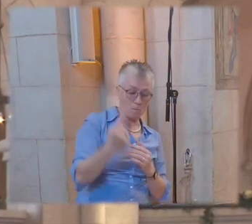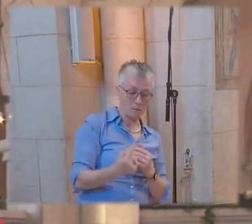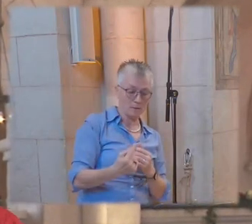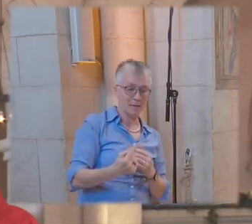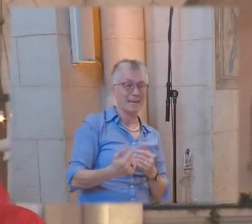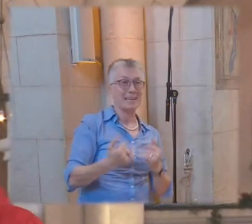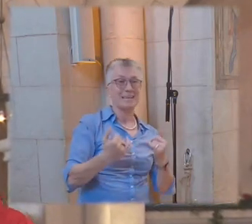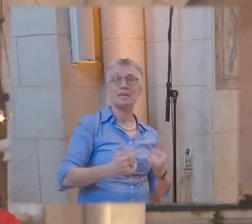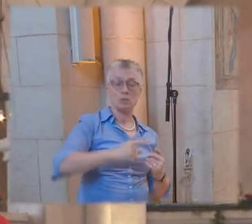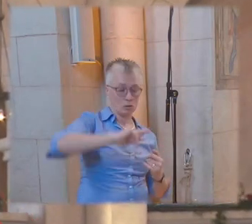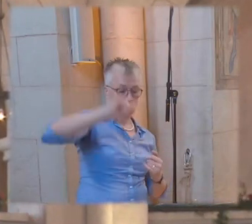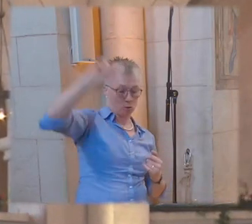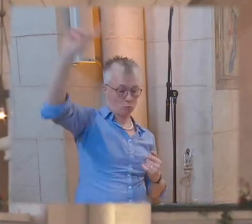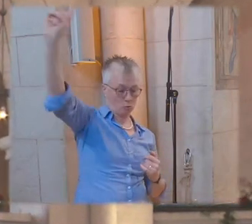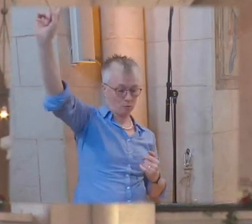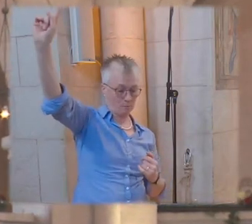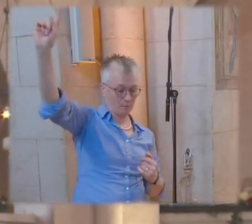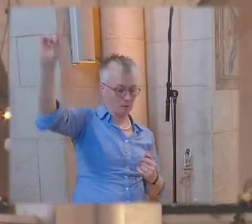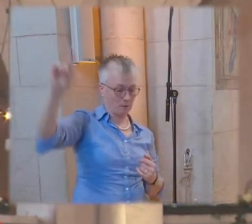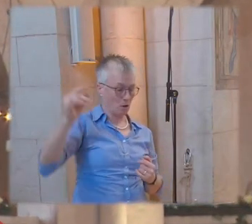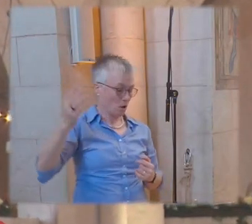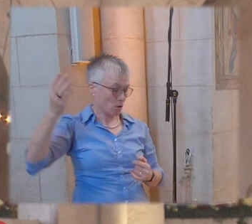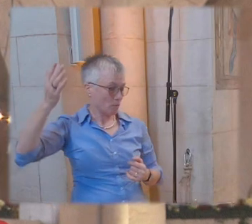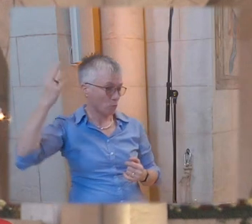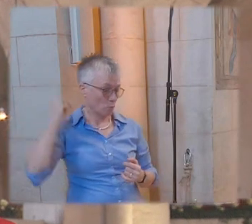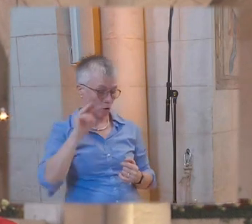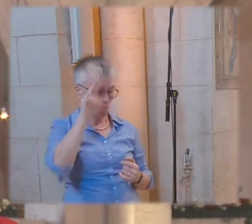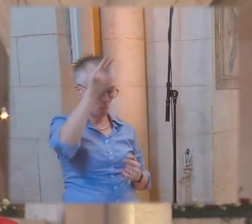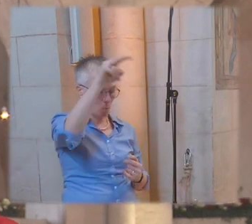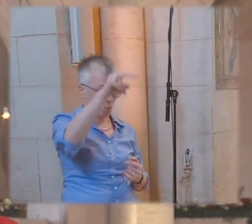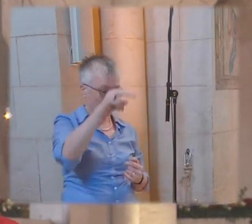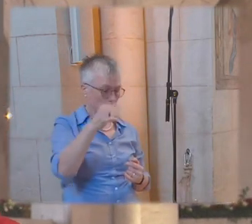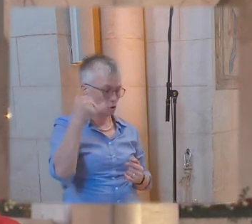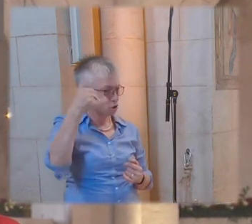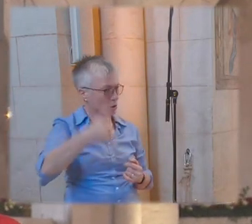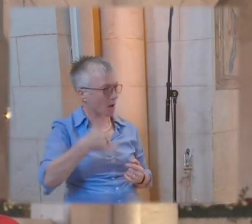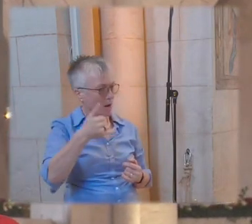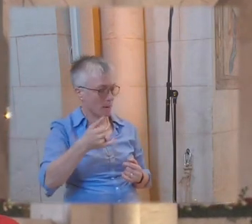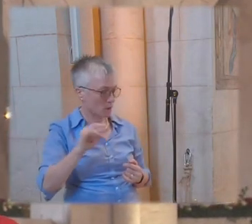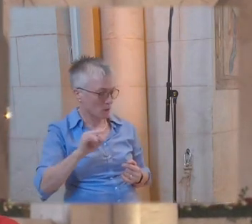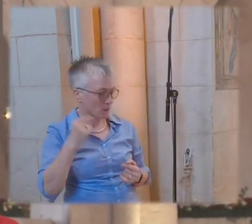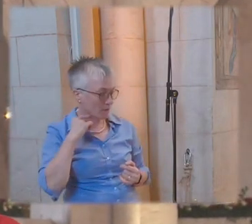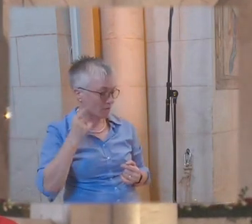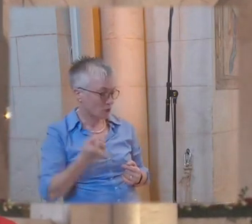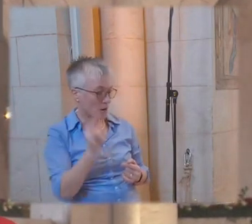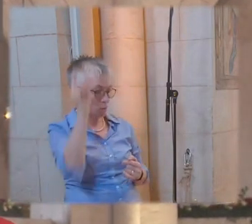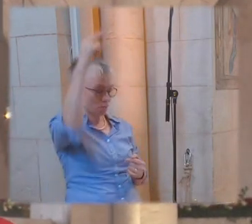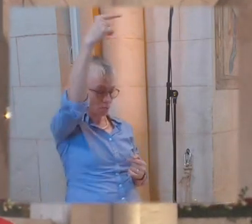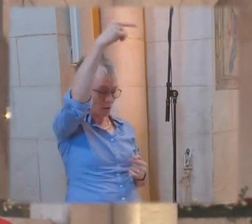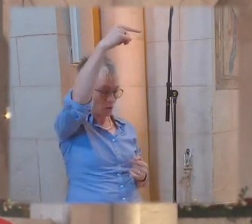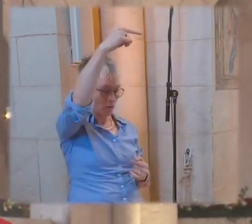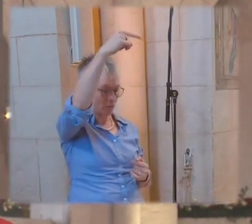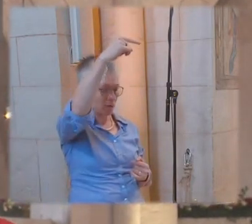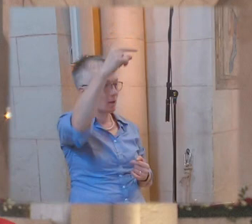Niemand ist in den Himmel hinaufgestiegen, außer dem, der vom Himmel